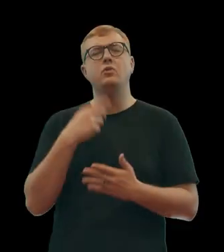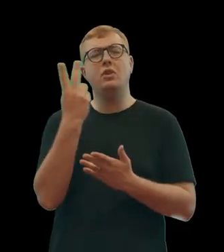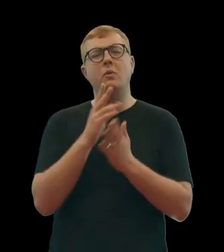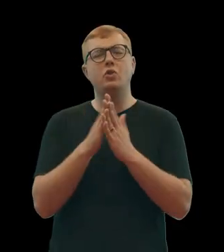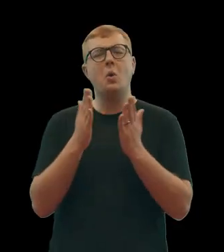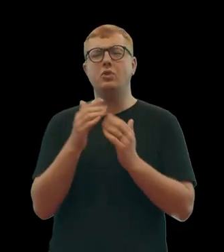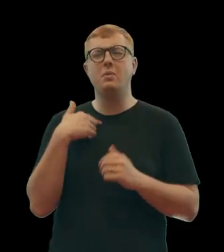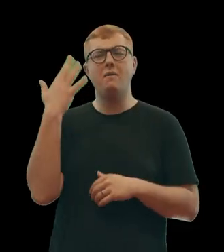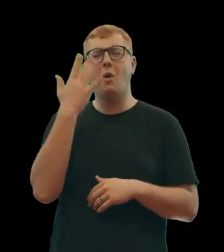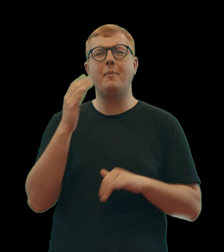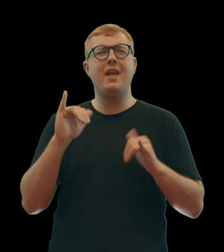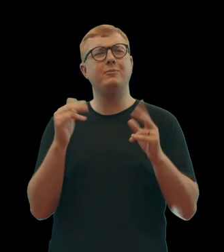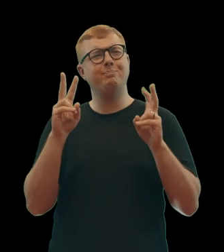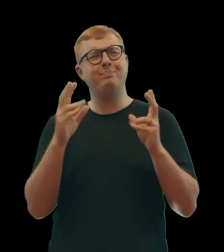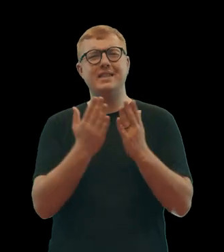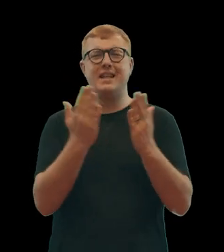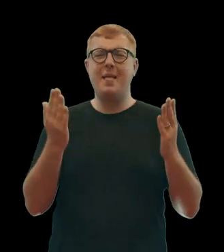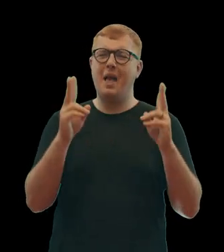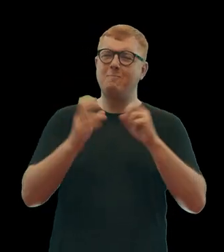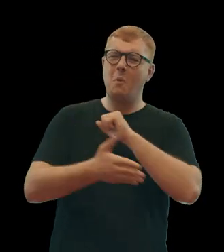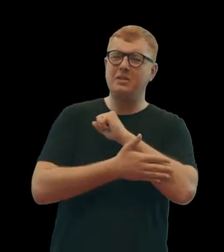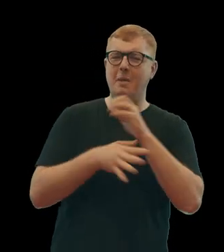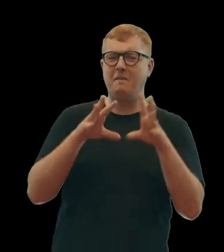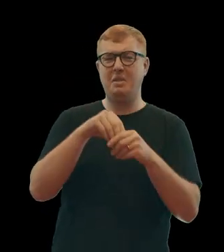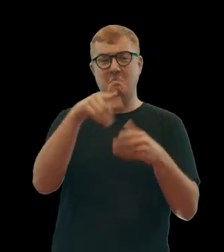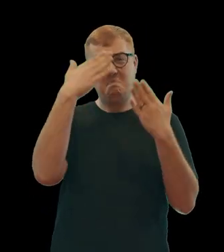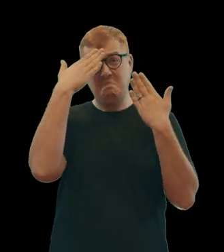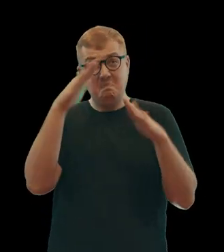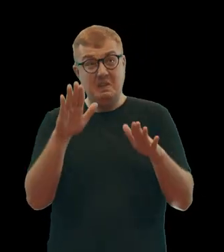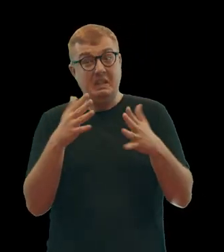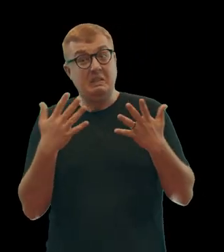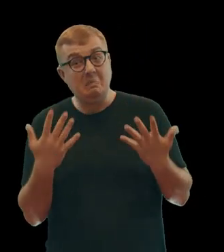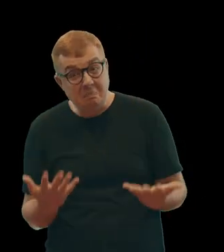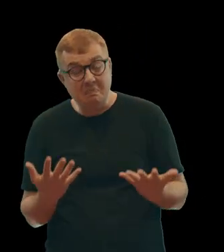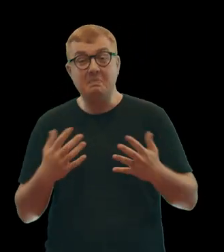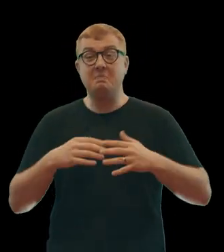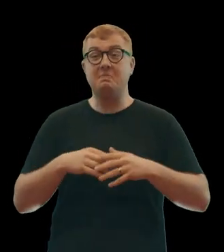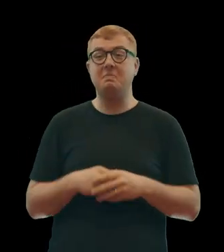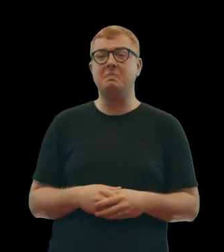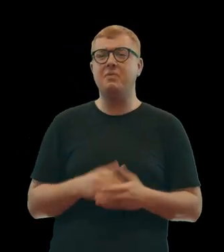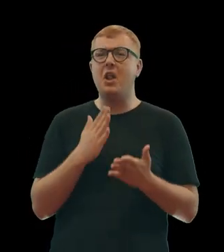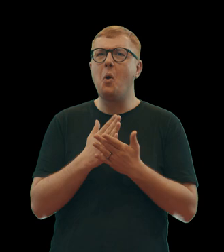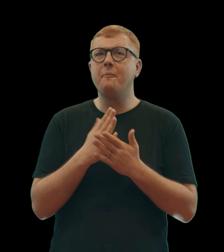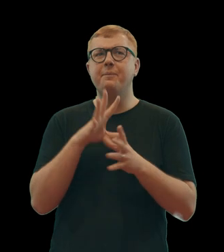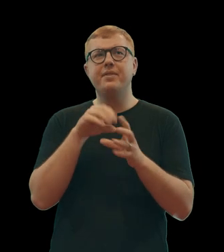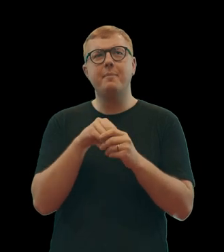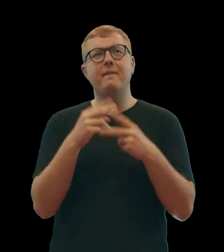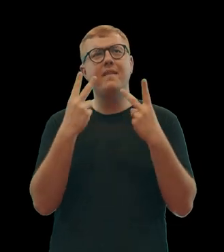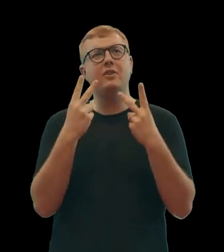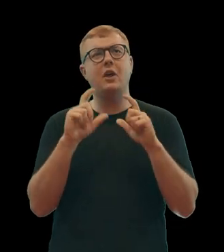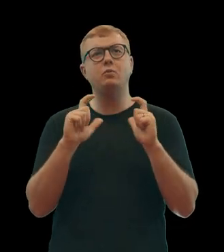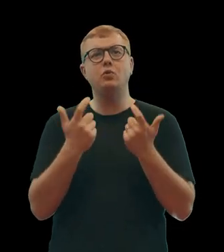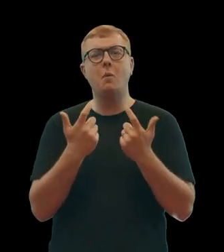Jak czytam książki, nie wyobrażam sobie jakiejś sceny tak od podstaw, że nie wiem, jakaś zupełnie nieznana sceneria i tak dalej, tylko toczy